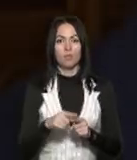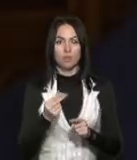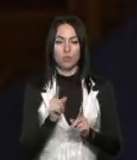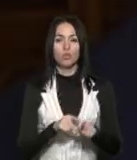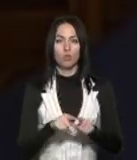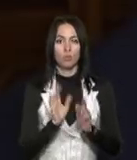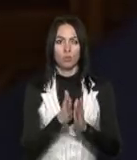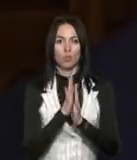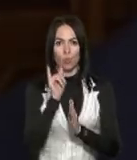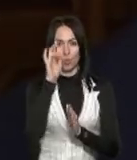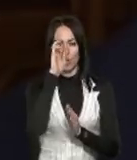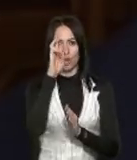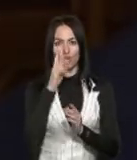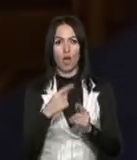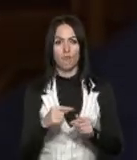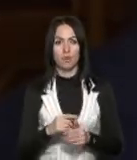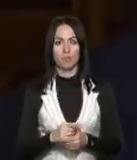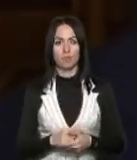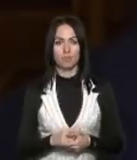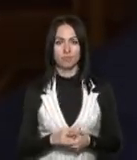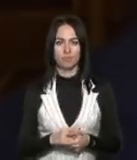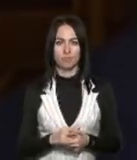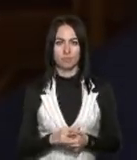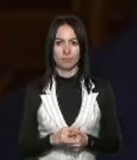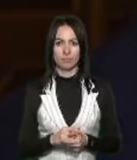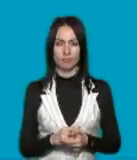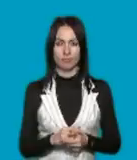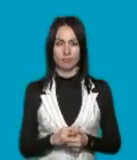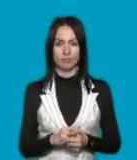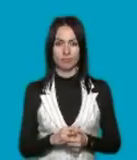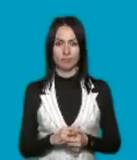проситимуть у держави. Софія Цвіткова, Дмитро Денисов. Новини на Суспільному. Харків.